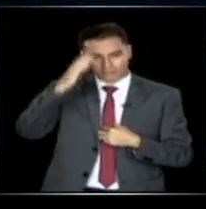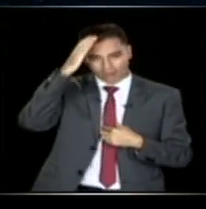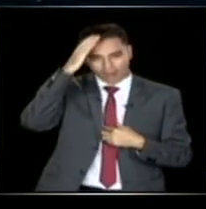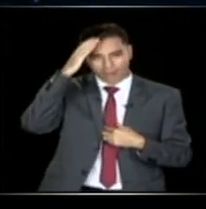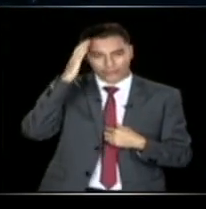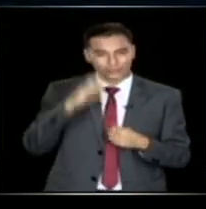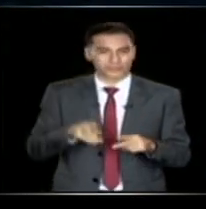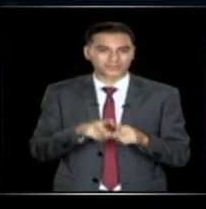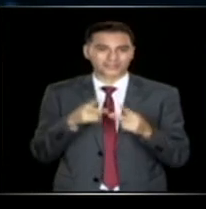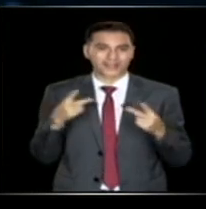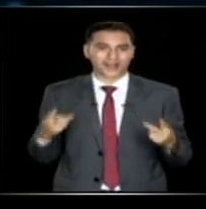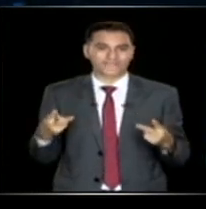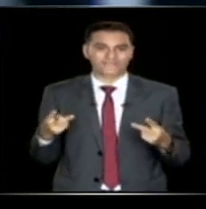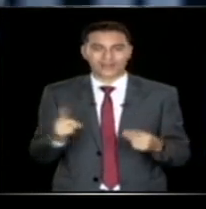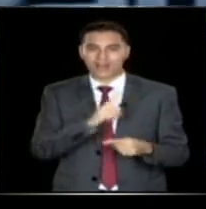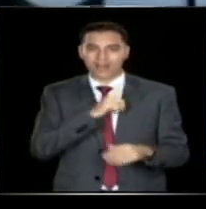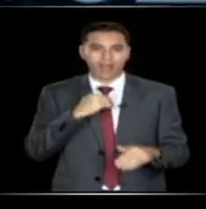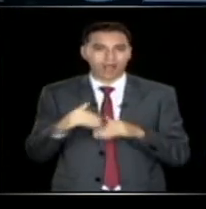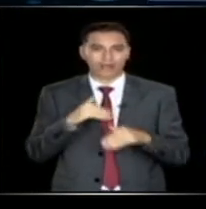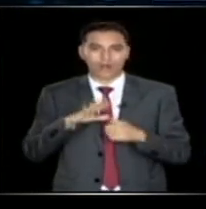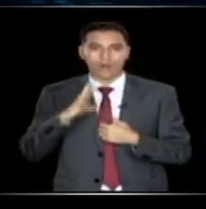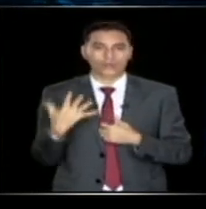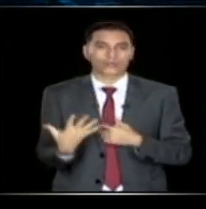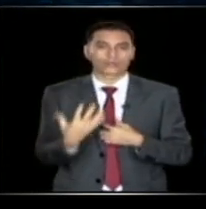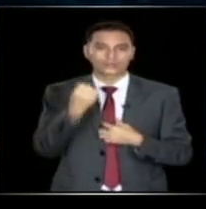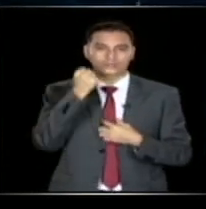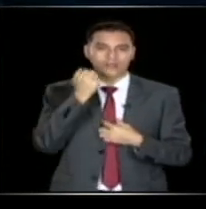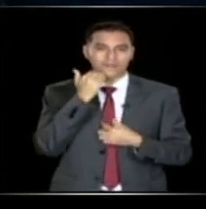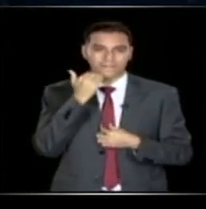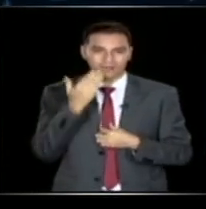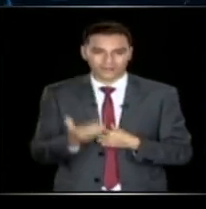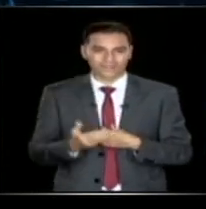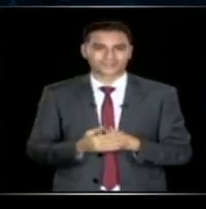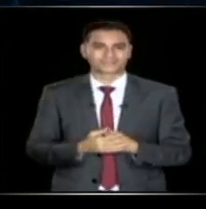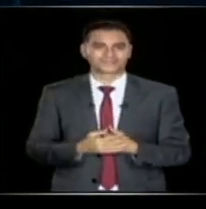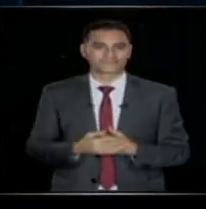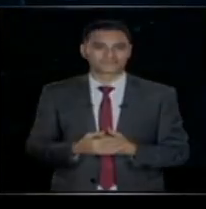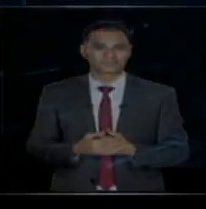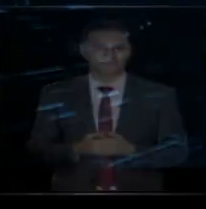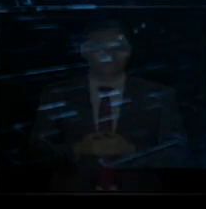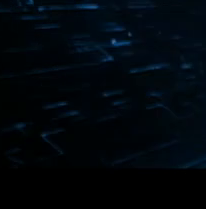العباقره قادرون باختلاف لا اعاقه لكل صاحب اراده.